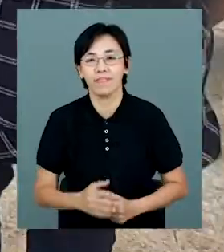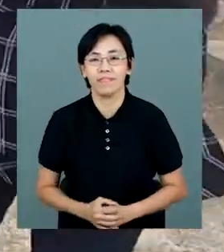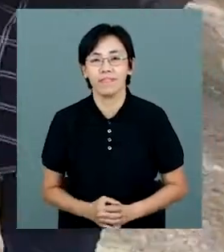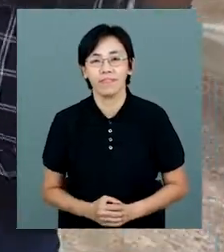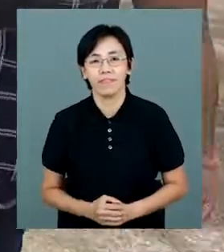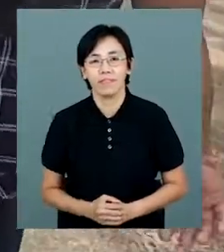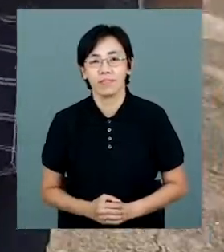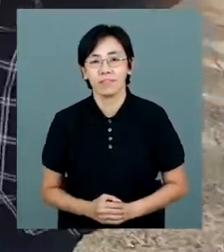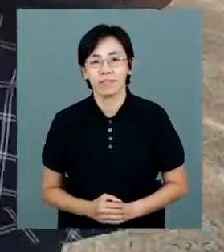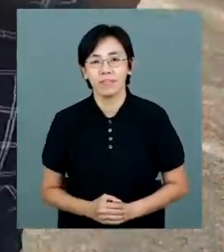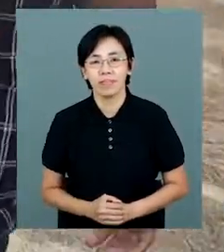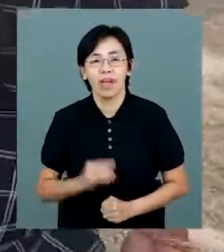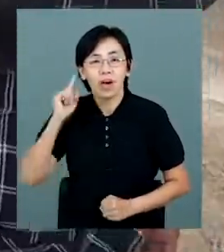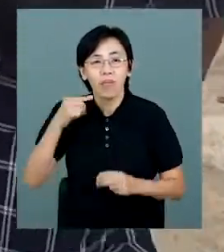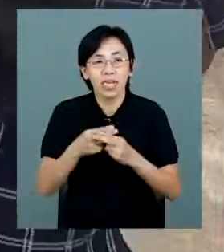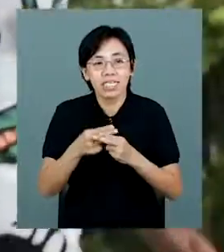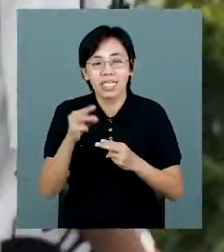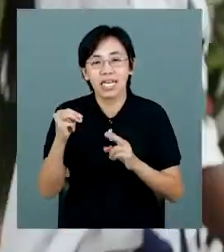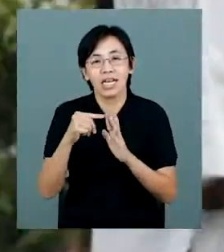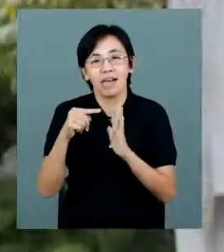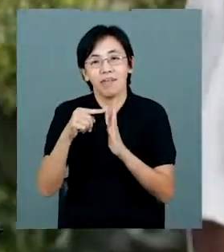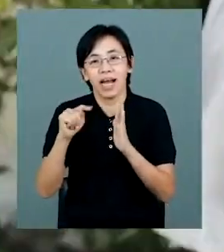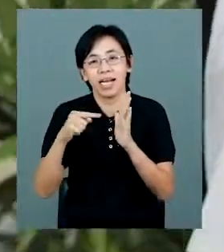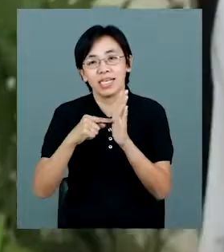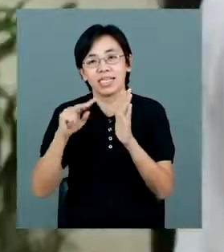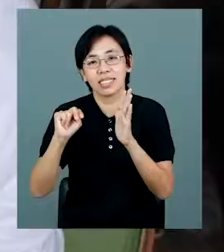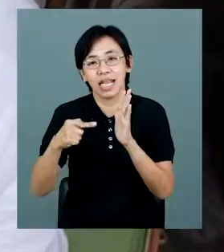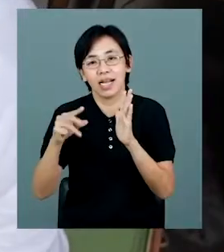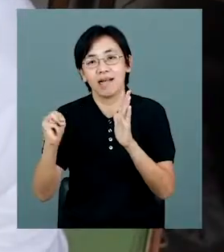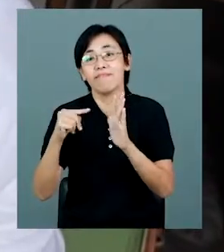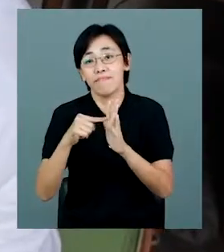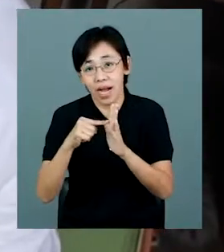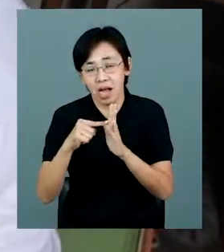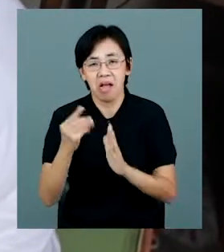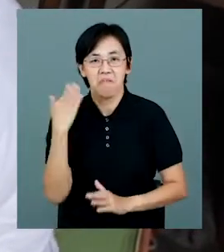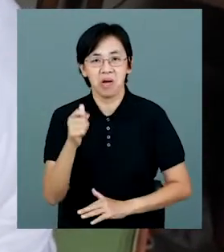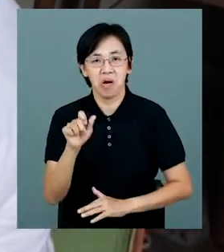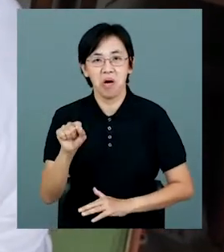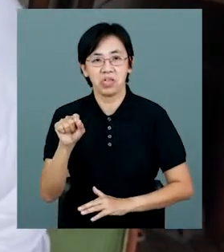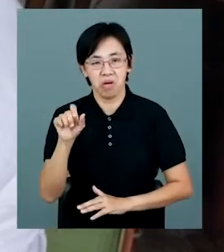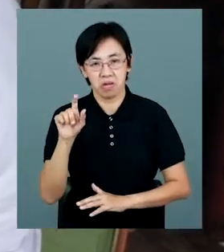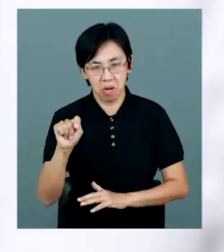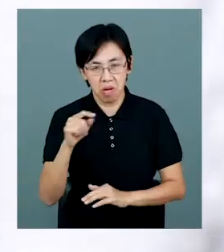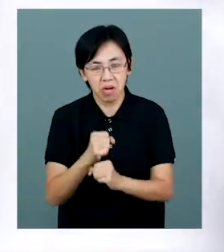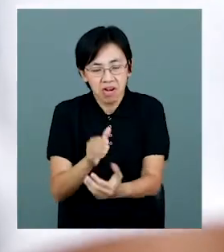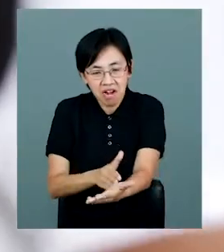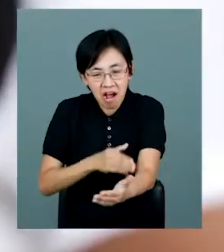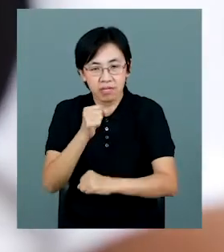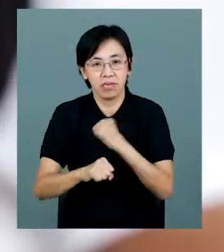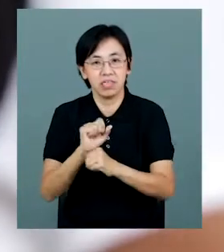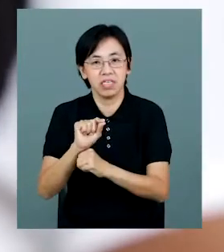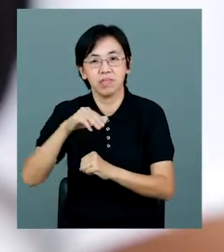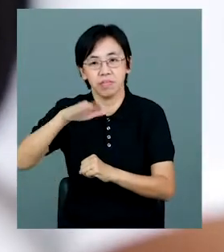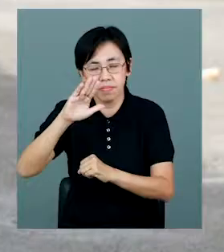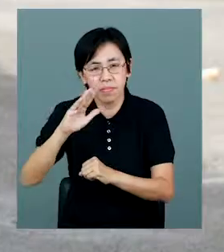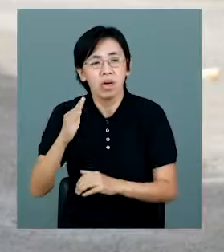ติครับเช่นเดียวกับมะเต็งมานะครับที่เป็นอสต.รุ่นเก่าเลยนะครับเป็นอสต.มา20ก